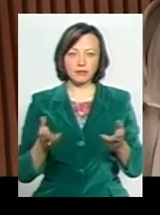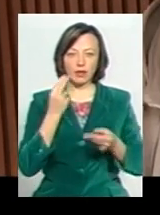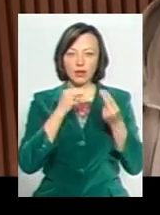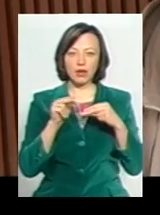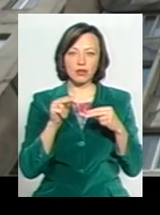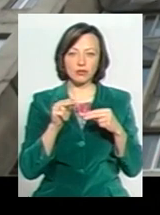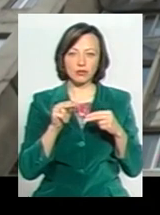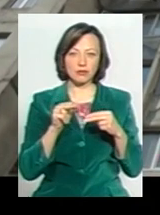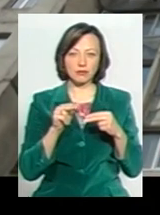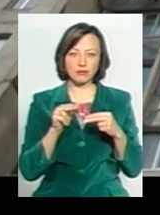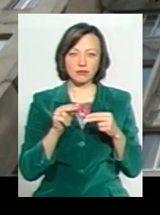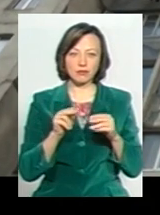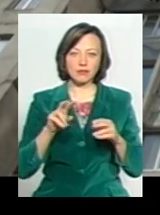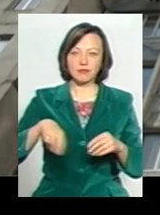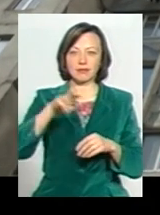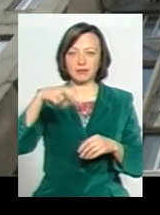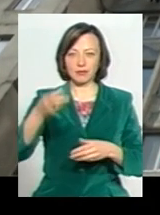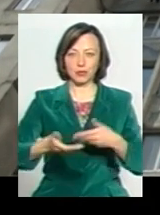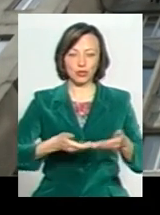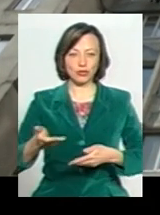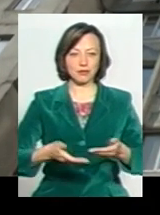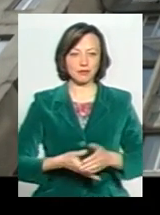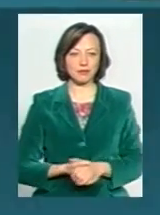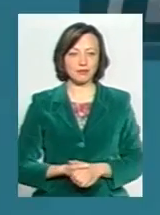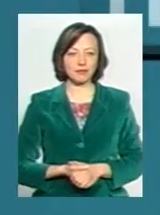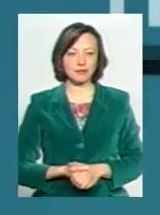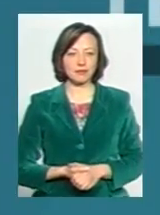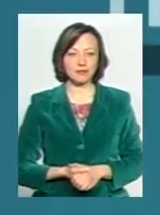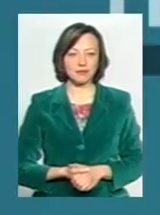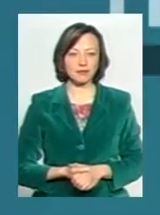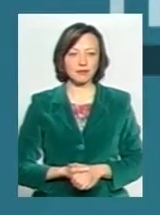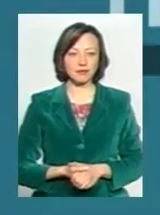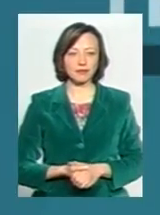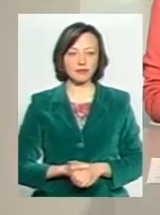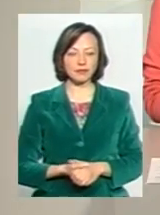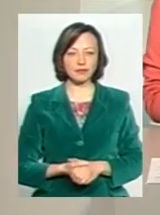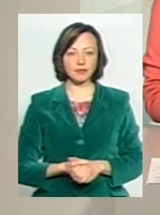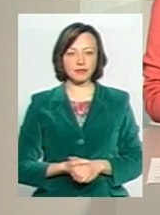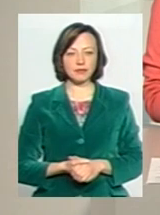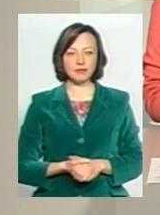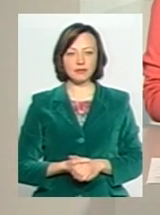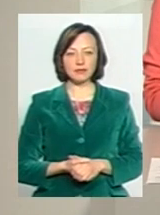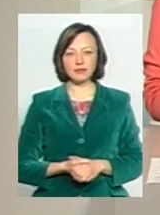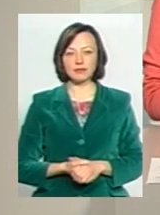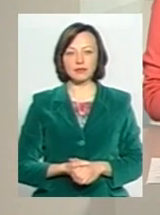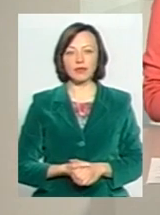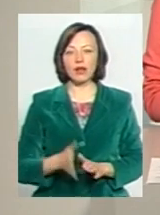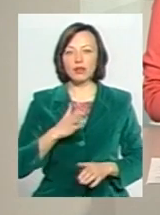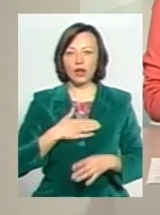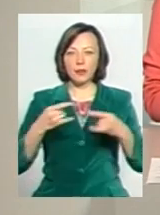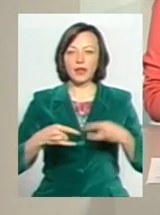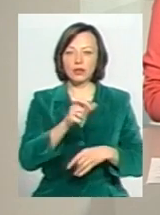краще фітнес. Михайло Жила, Володимир Паламар для теми дня.